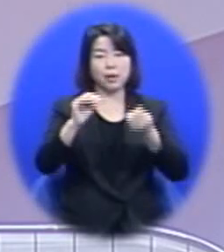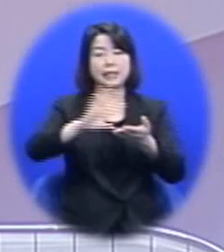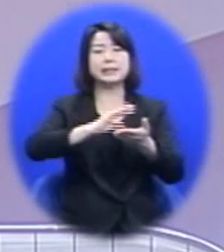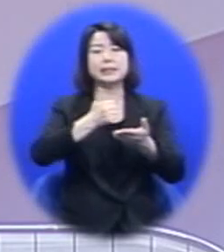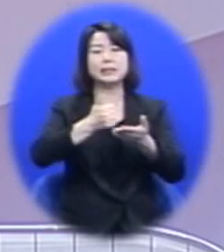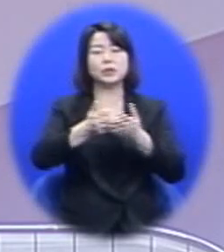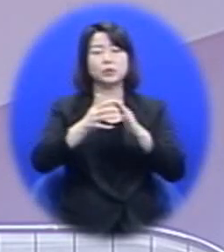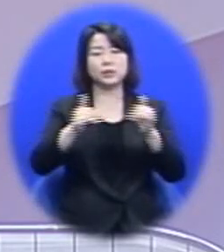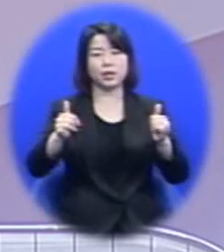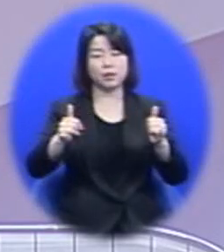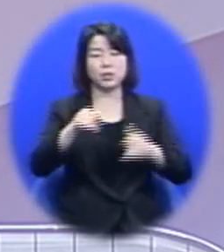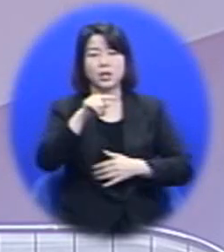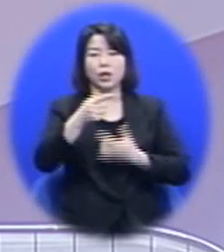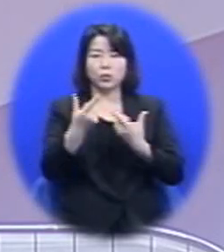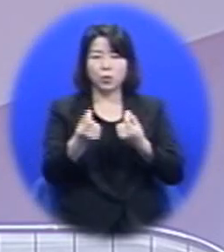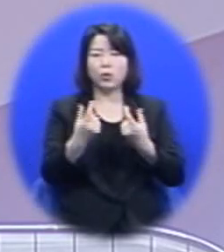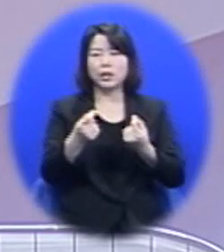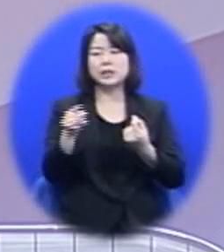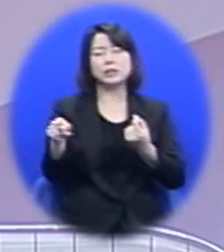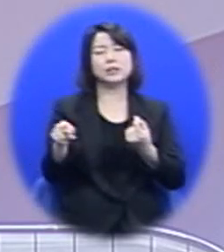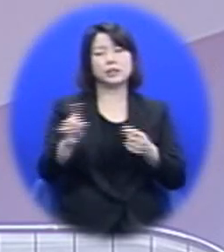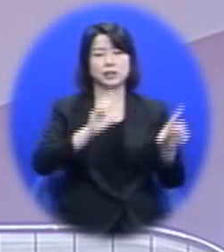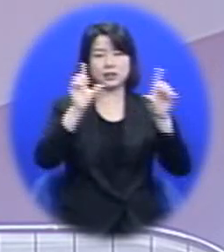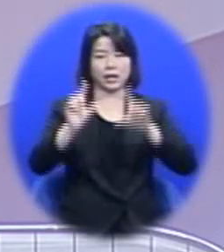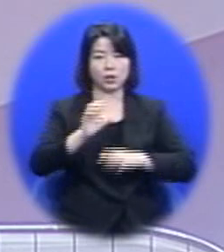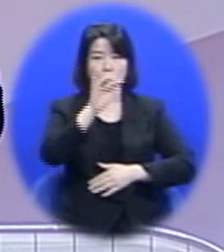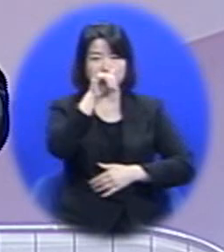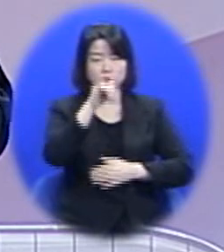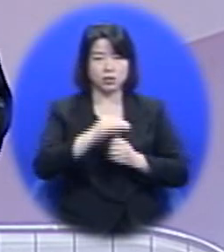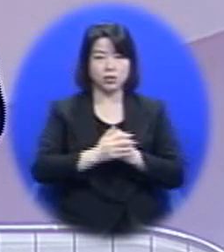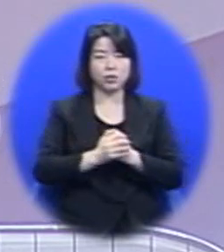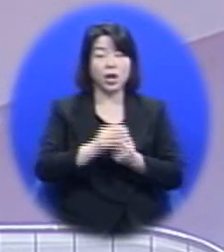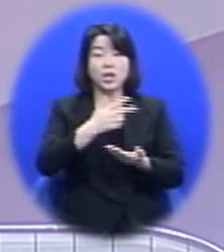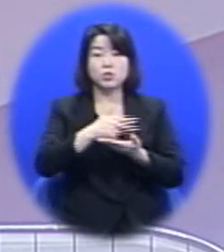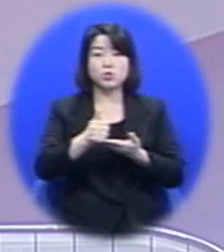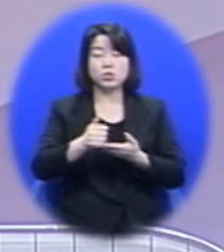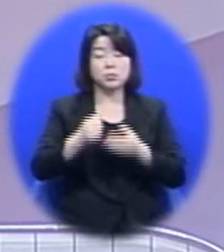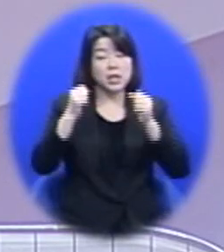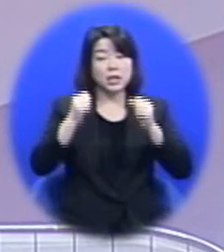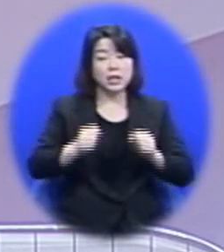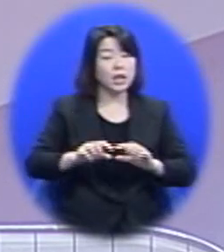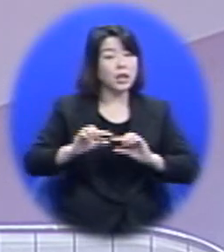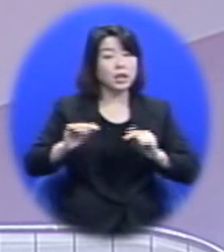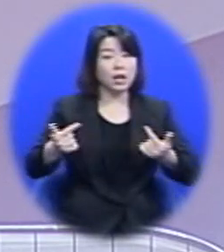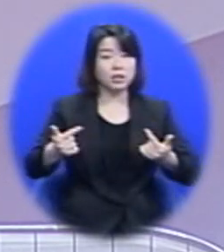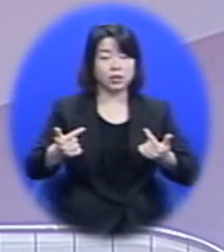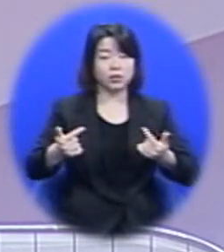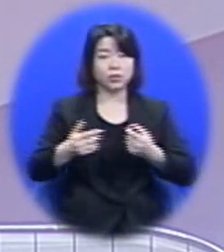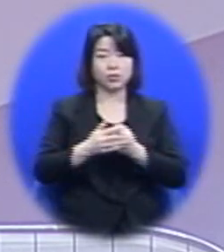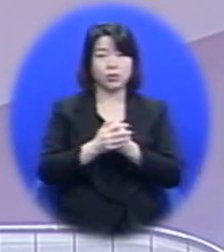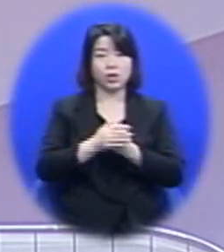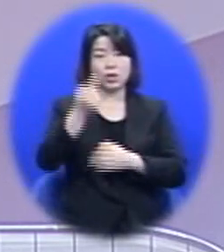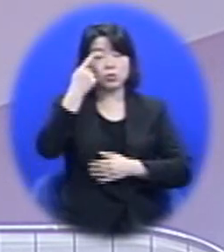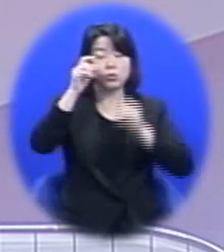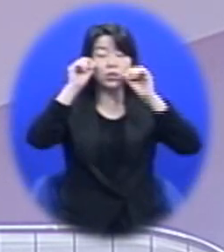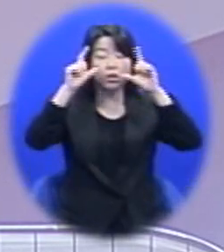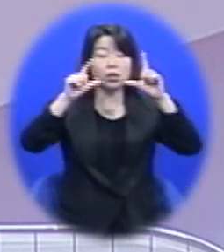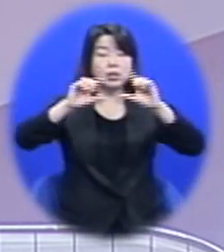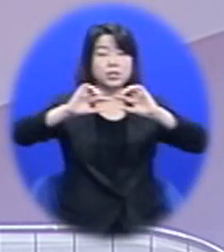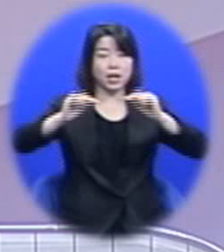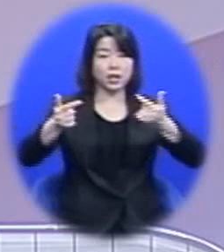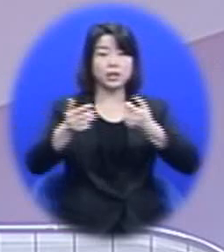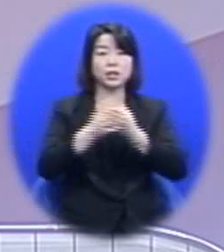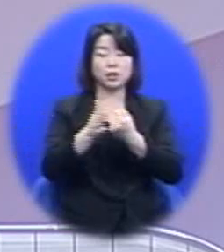그리스도인들이 꼭 그와 같이 살고 있습니다. 주님이 안 계신 게 아니에요. 눈이 열리지 않아서